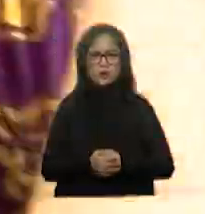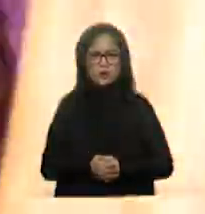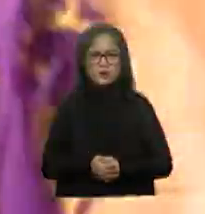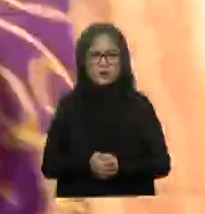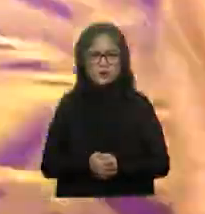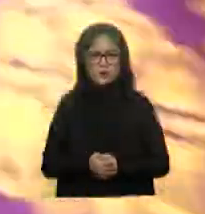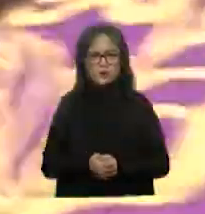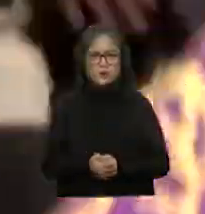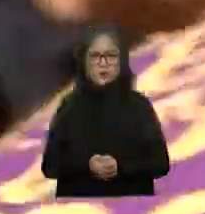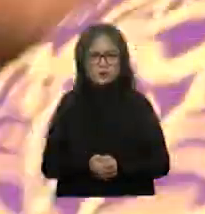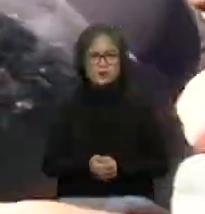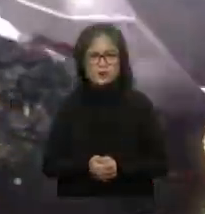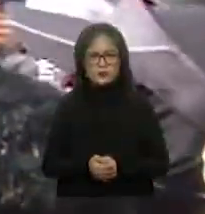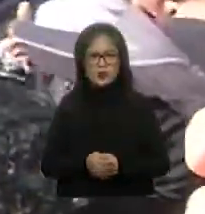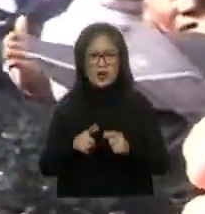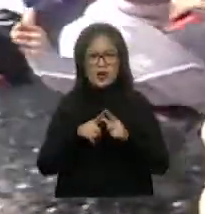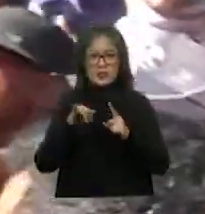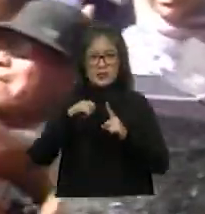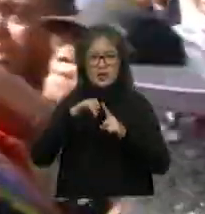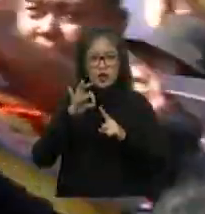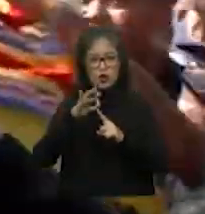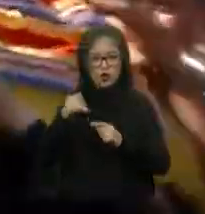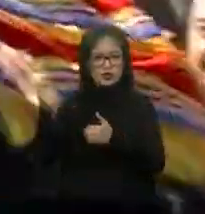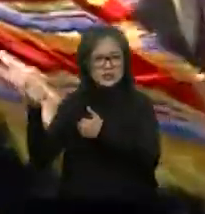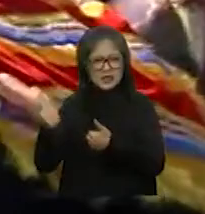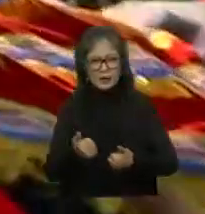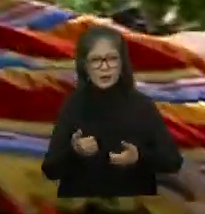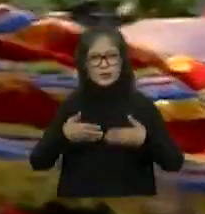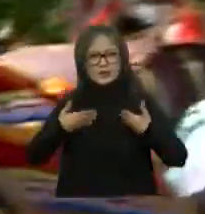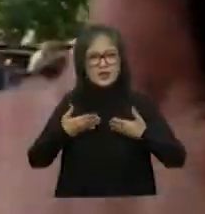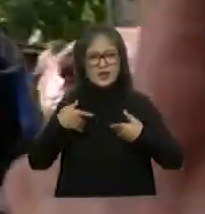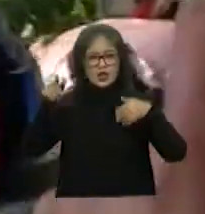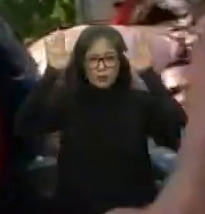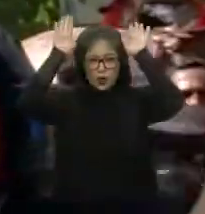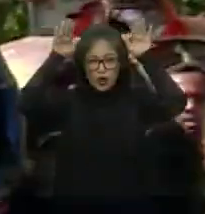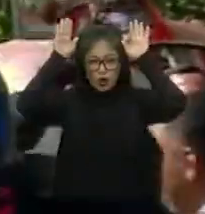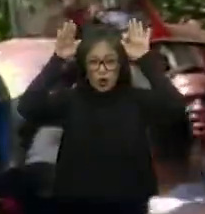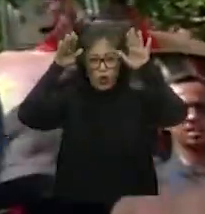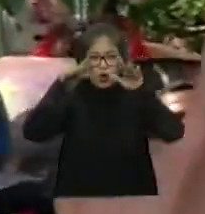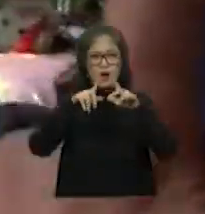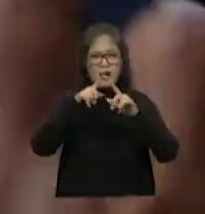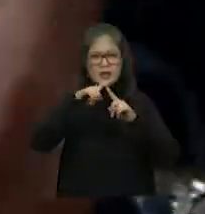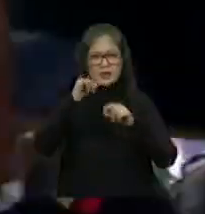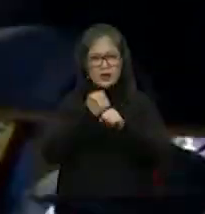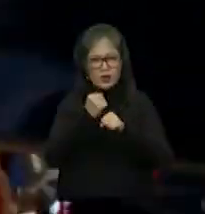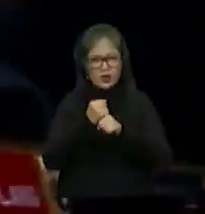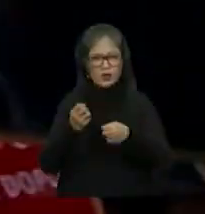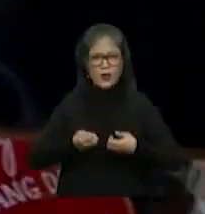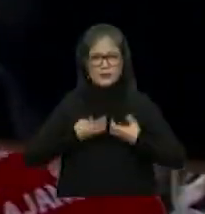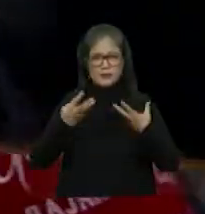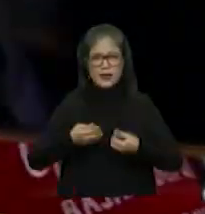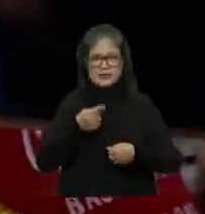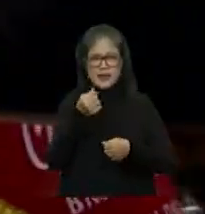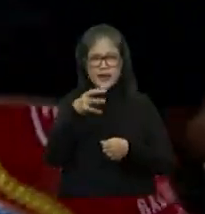Kehadiran Atiqoh disambut warga dengan tarian reog Ponorogo. Atiqoh sangat mengapresiasi reog yang telah didaftarkan